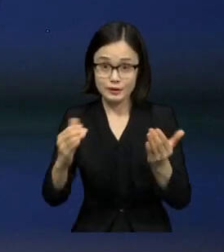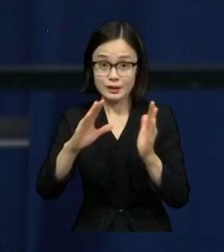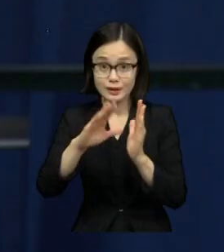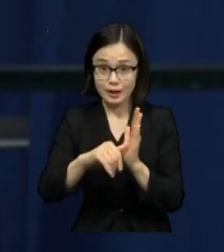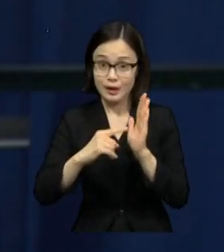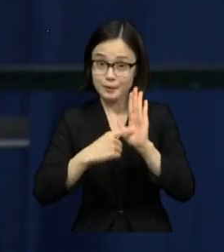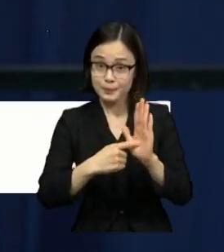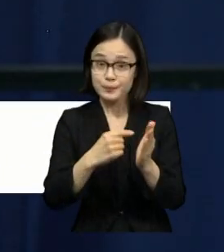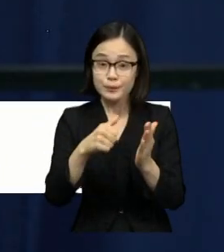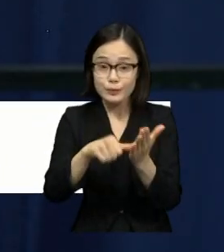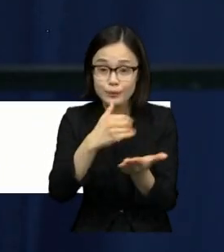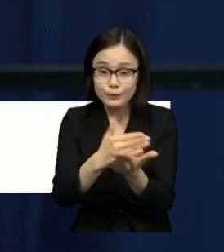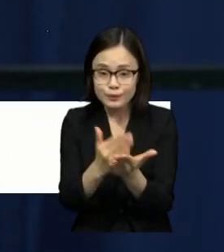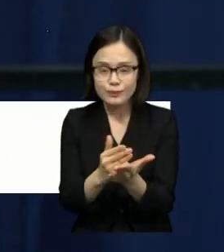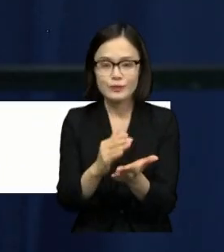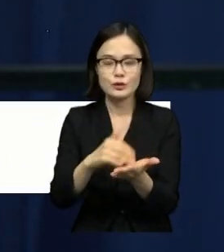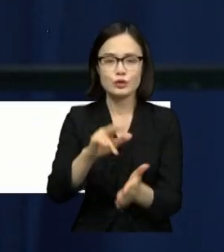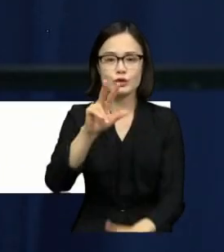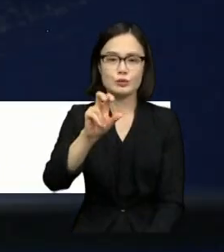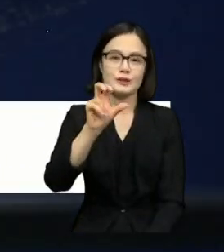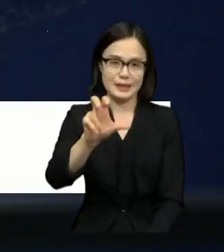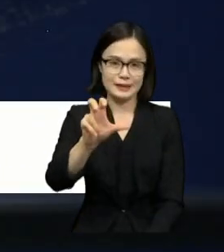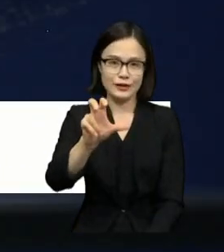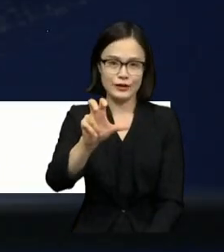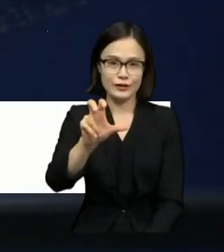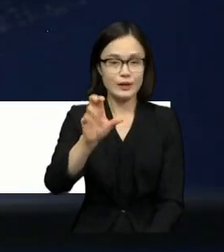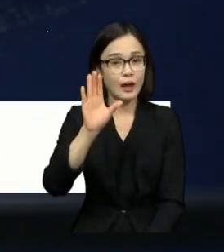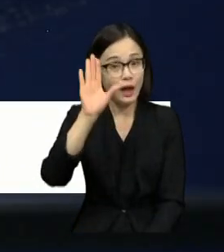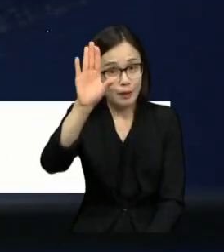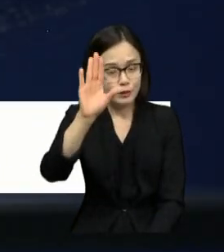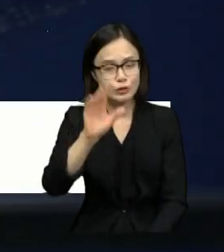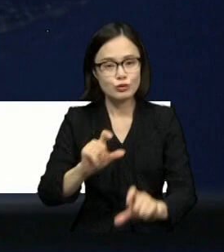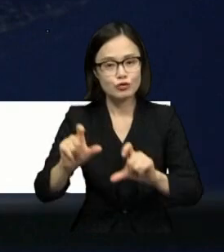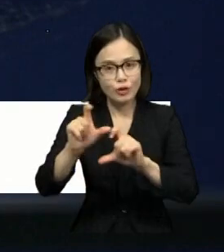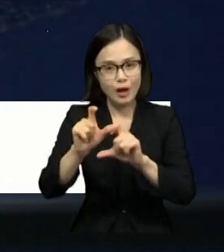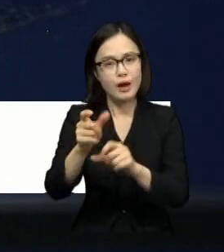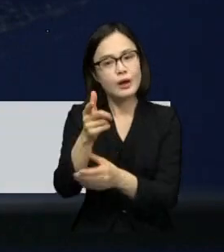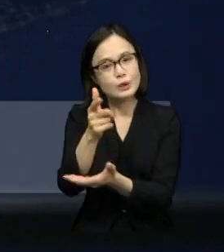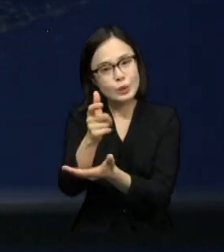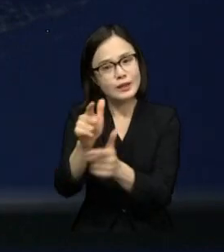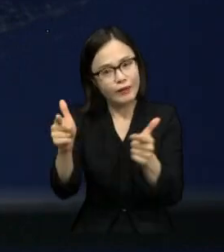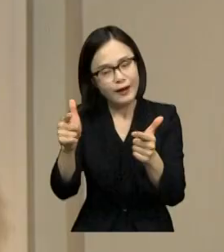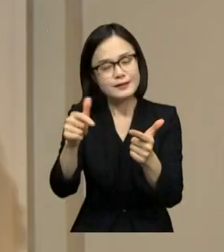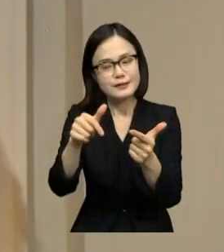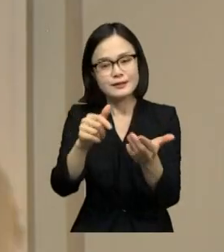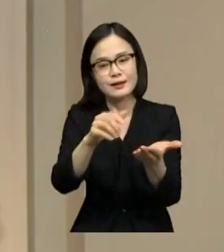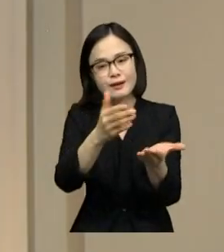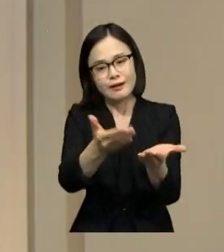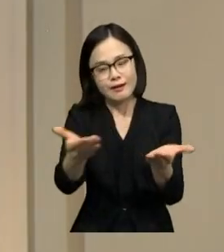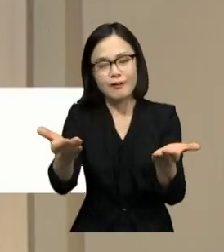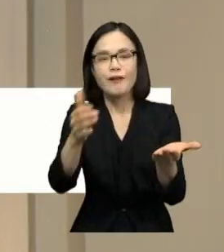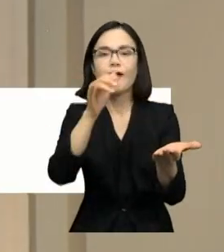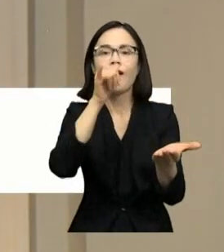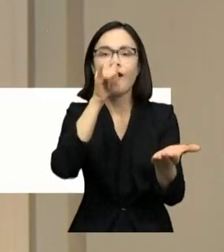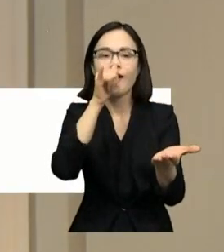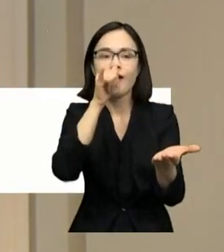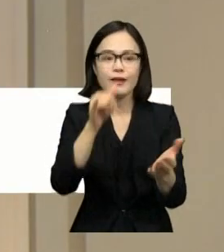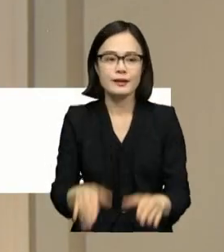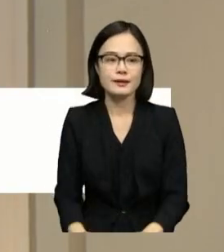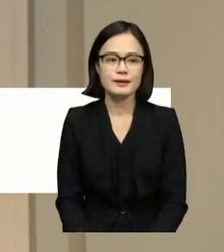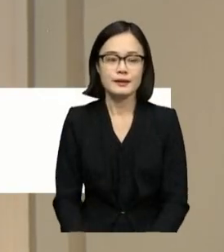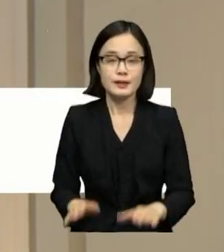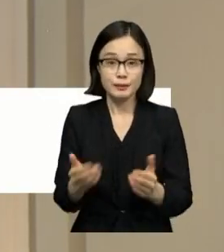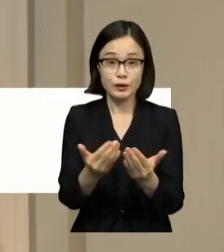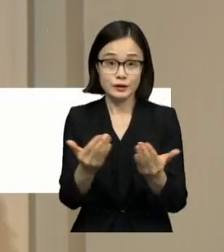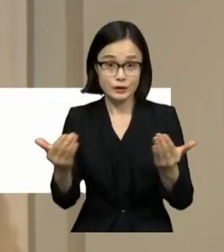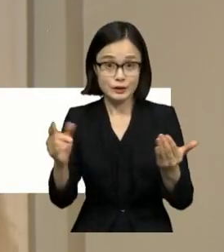유품은 25점. 추가로 총기류도 전시될 예정입니다. 이번 기획 전시는 6월